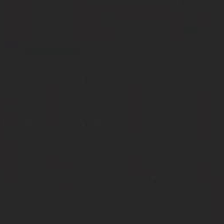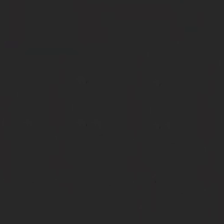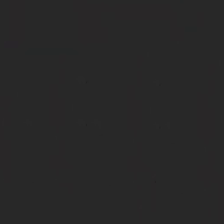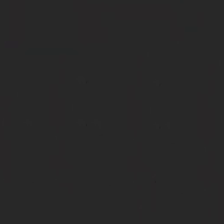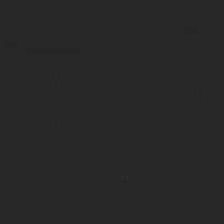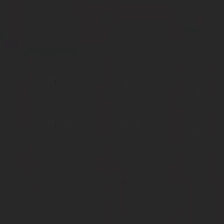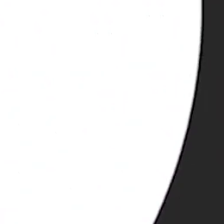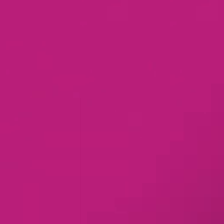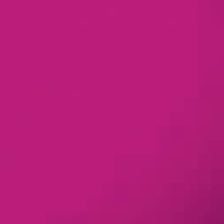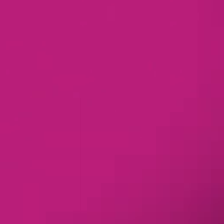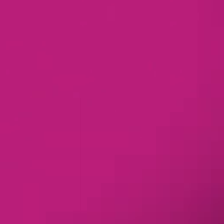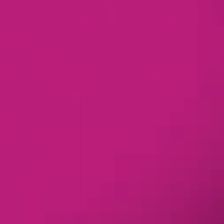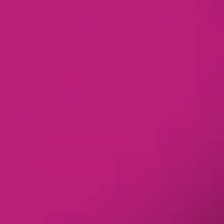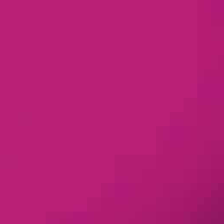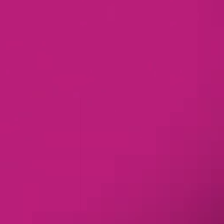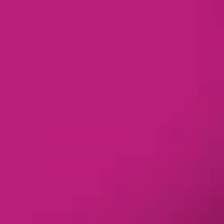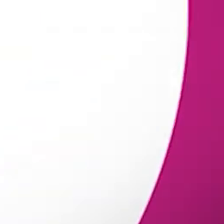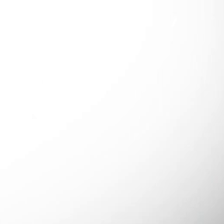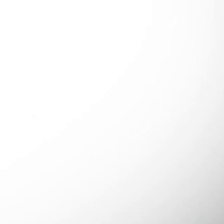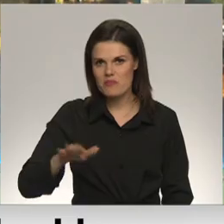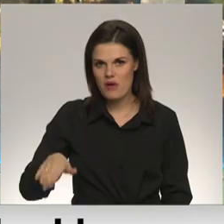Re, viss ēters ir te!